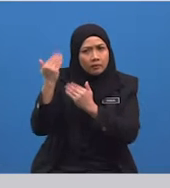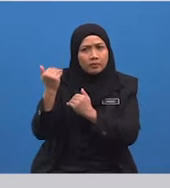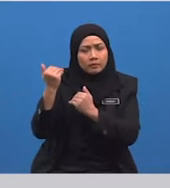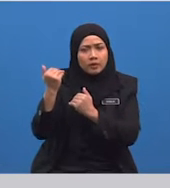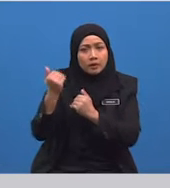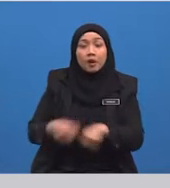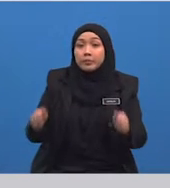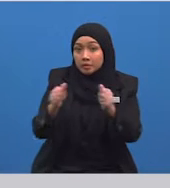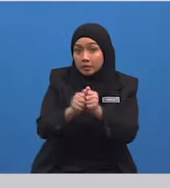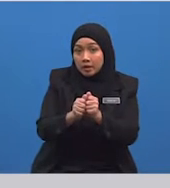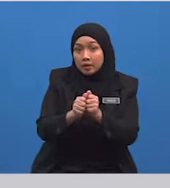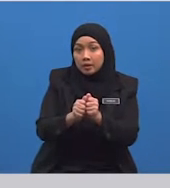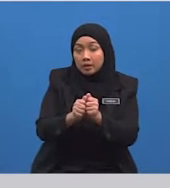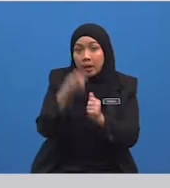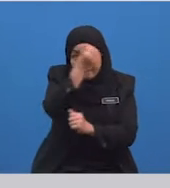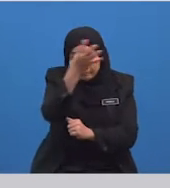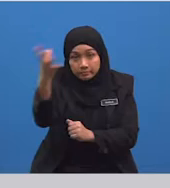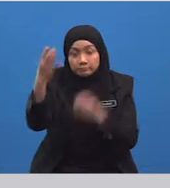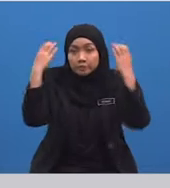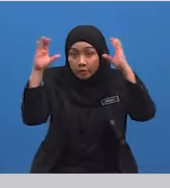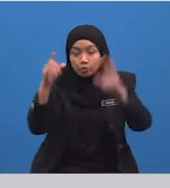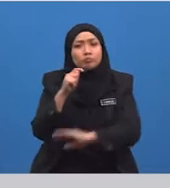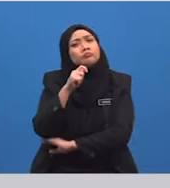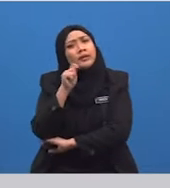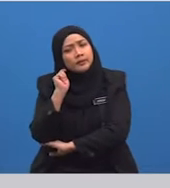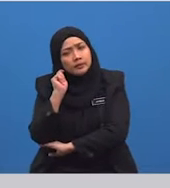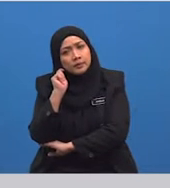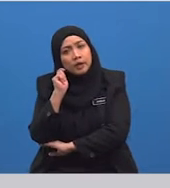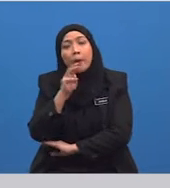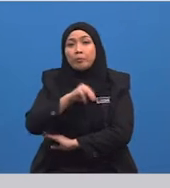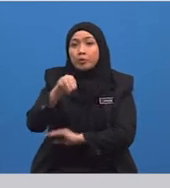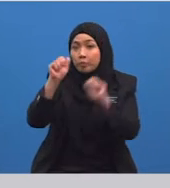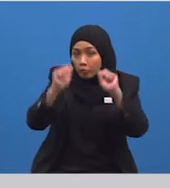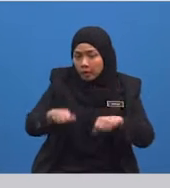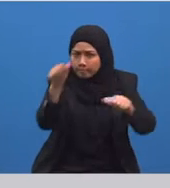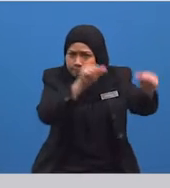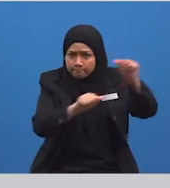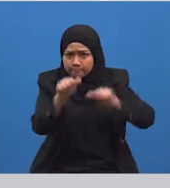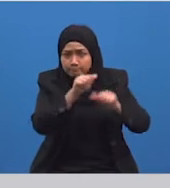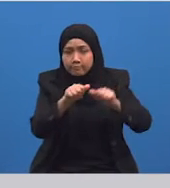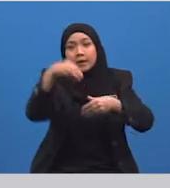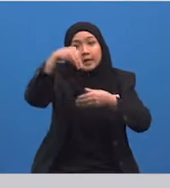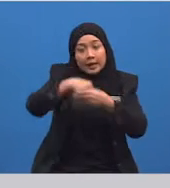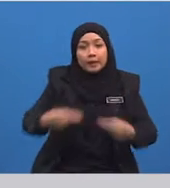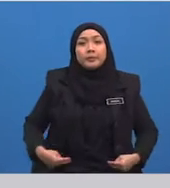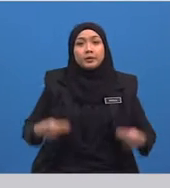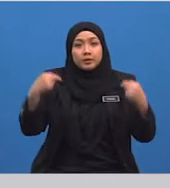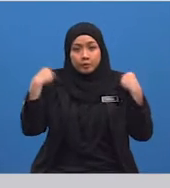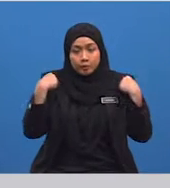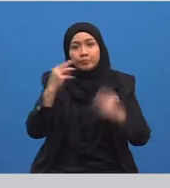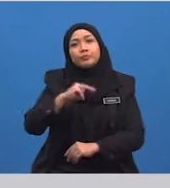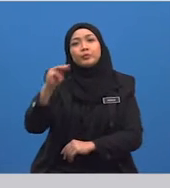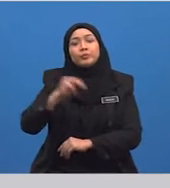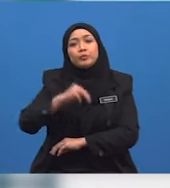Diharapkan dengan penjelasan cikgu tadi, murid-murid dapat mengaplikasikannya dalam kehidupan seharian